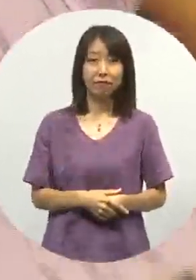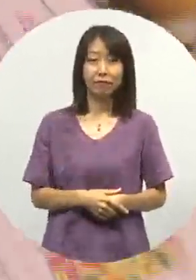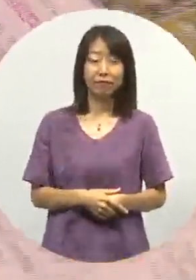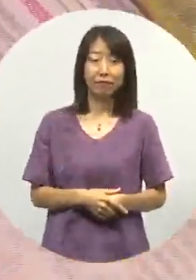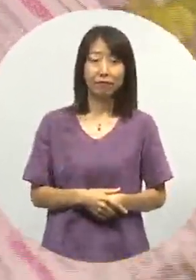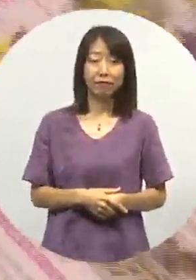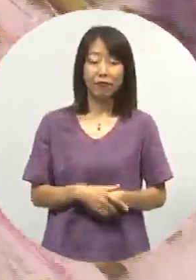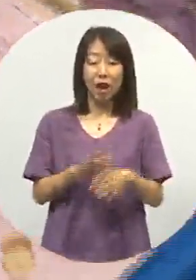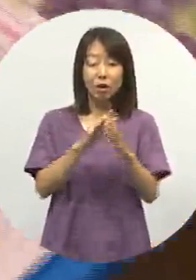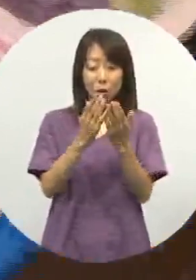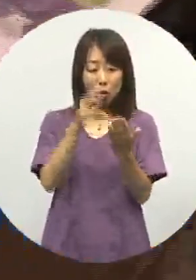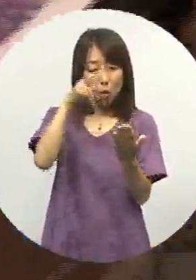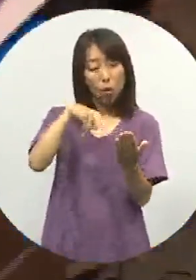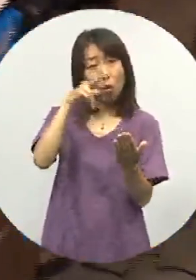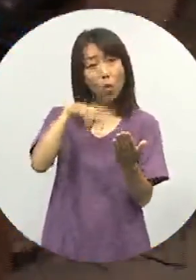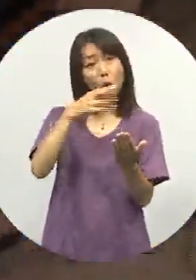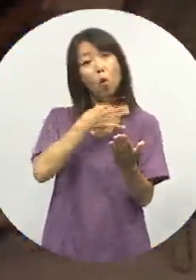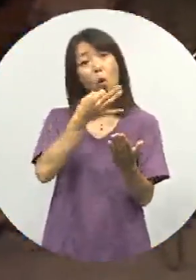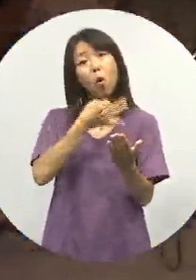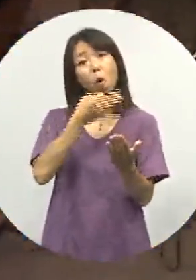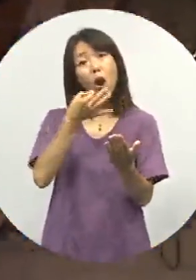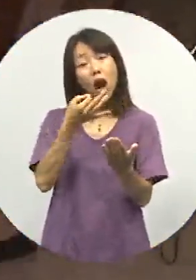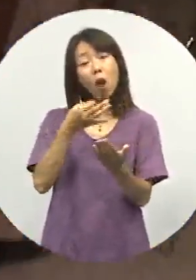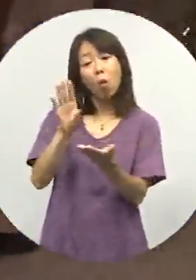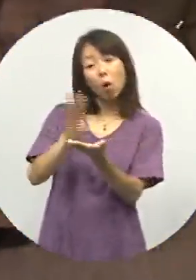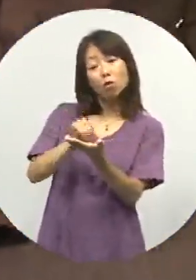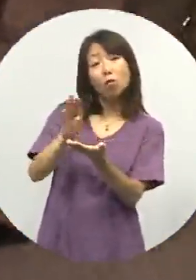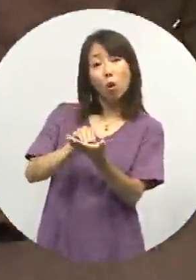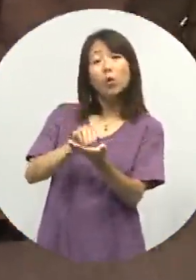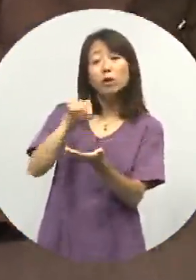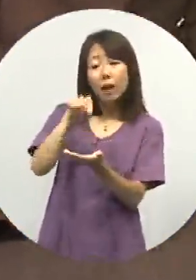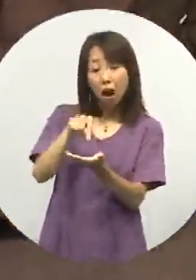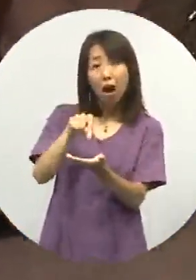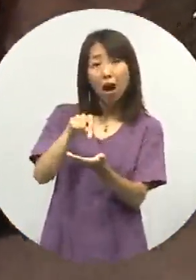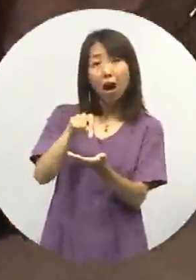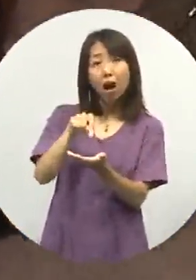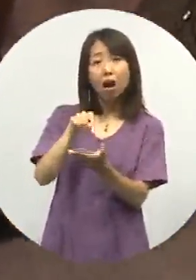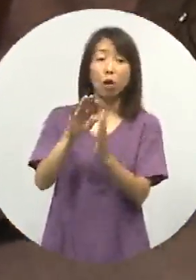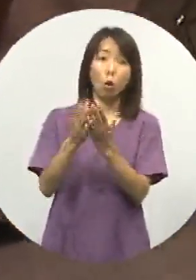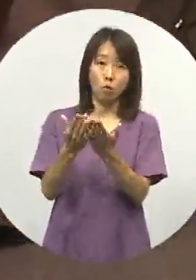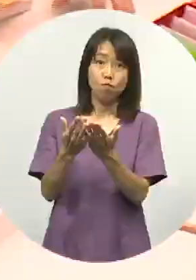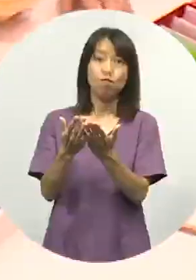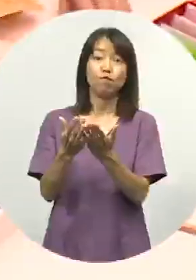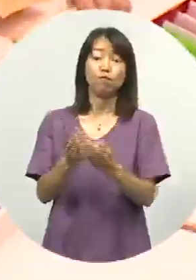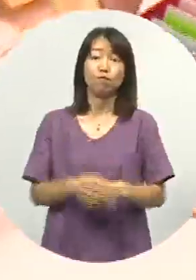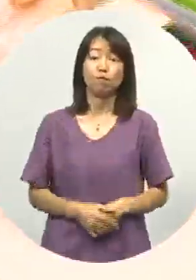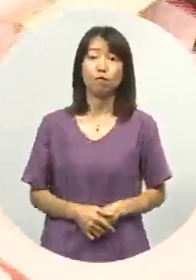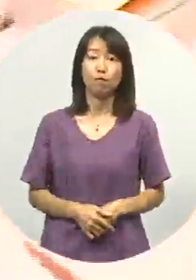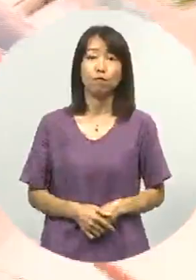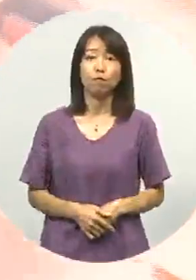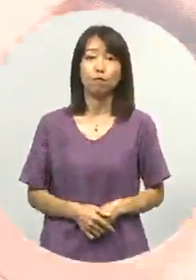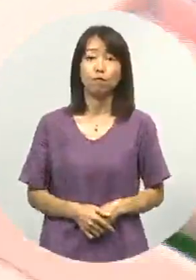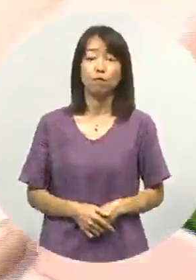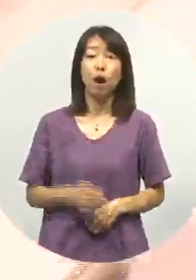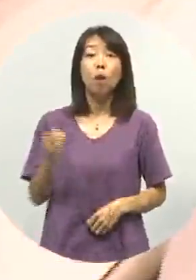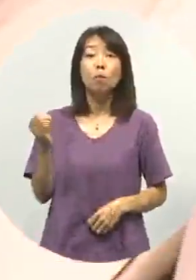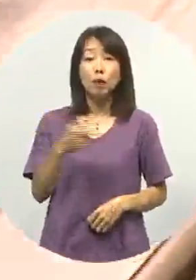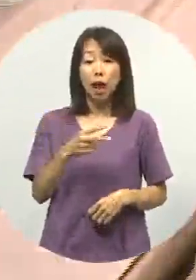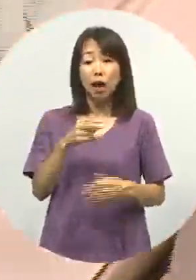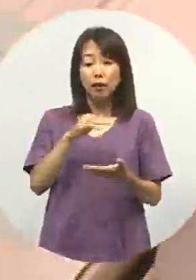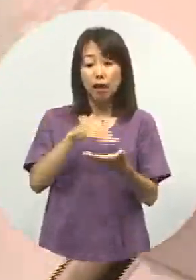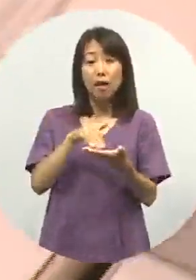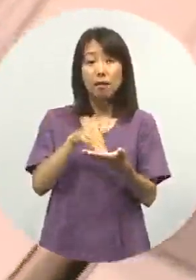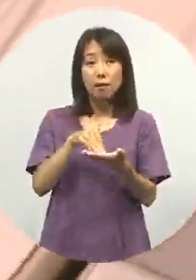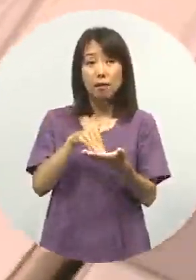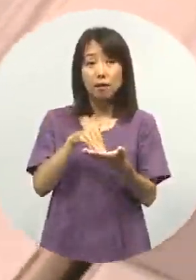書籍を朗読し、その音声を録音した録音図書コーナー、また点字でしお